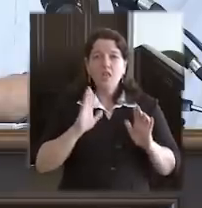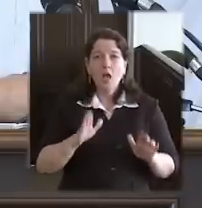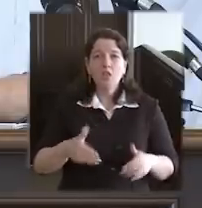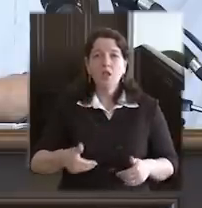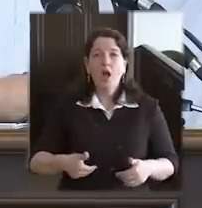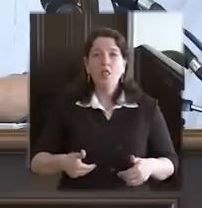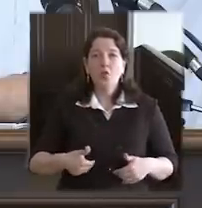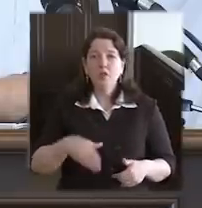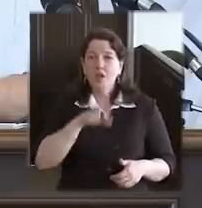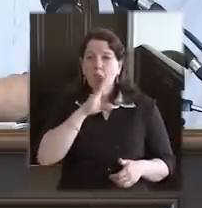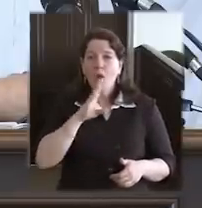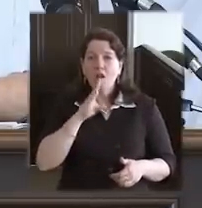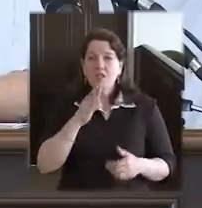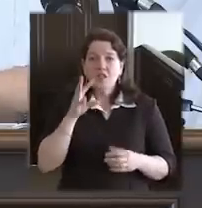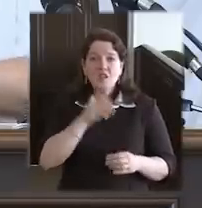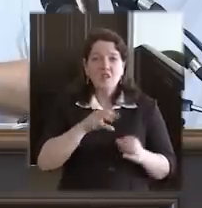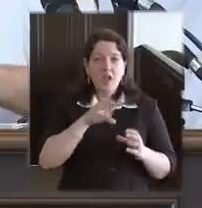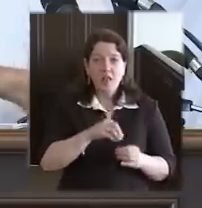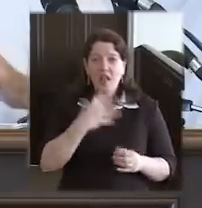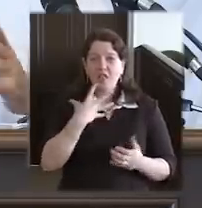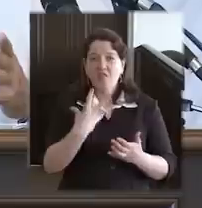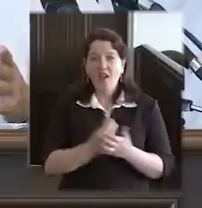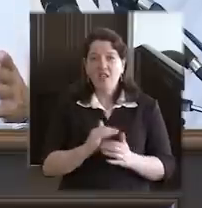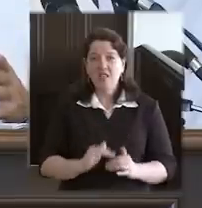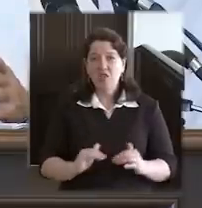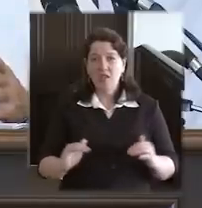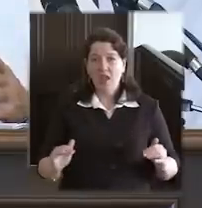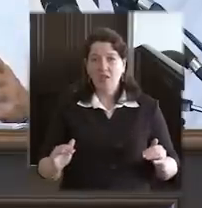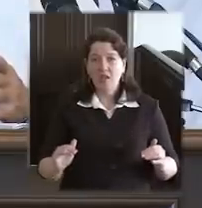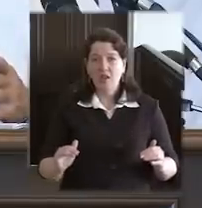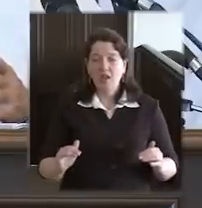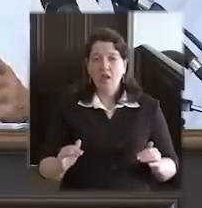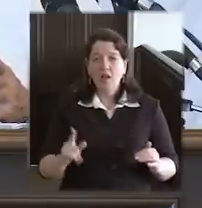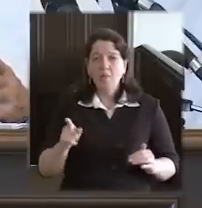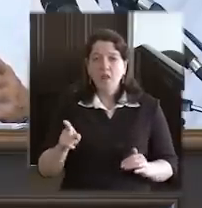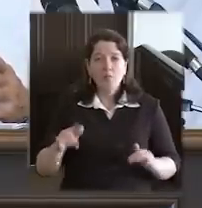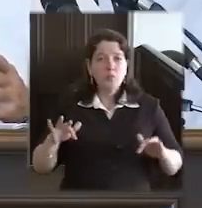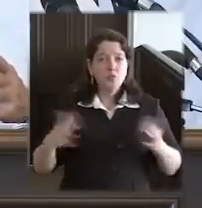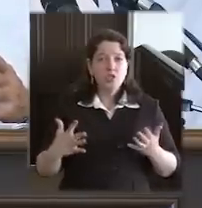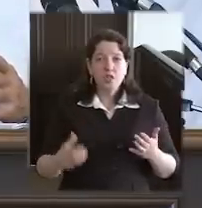поедали своих детей. Вообще творились ужасы. Действительно, как Христос сказал, от начала